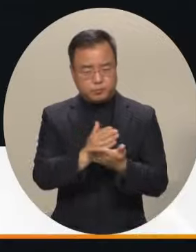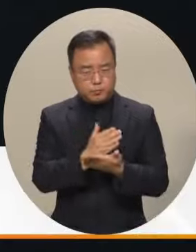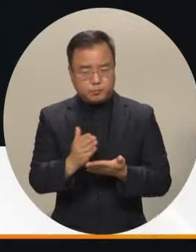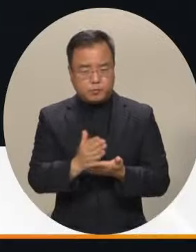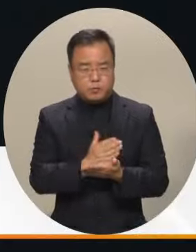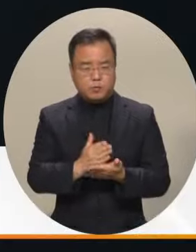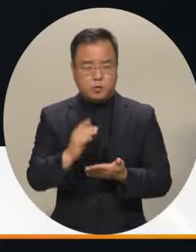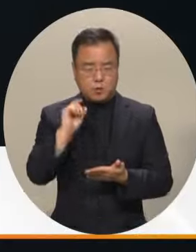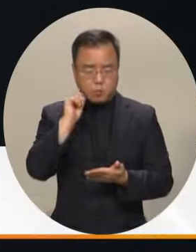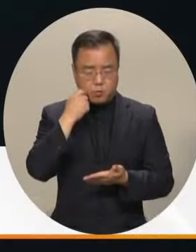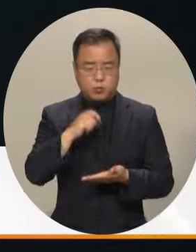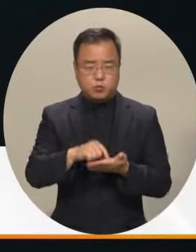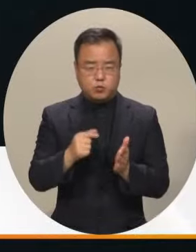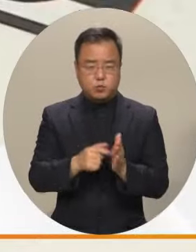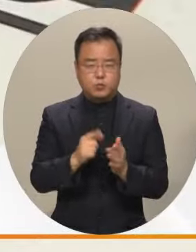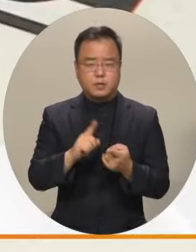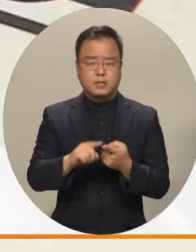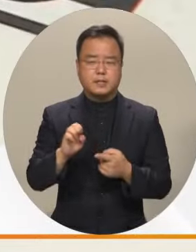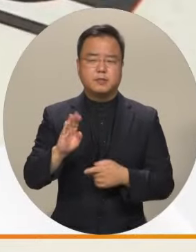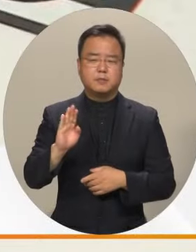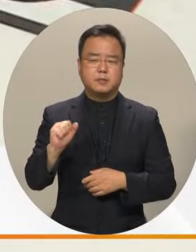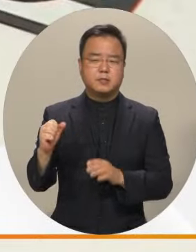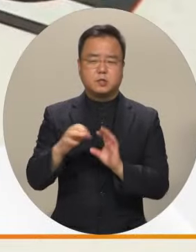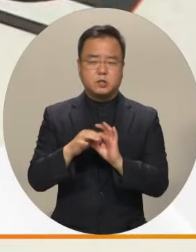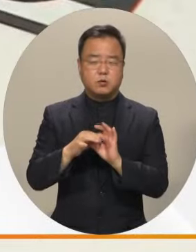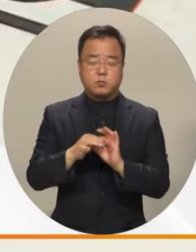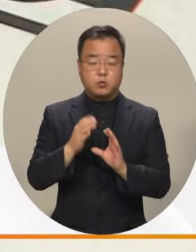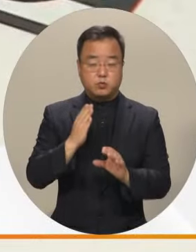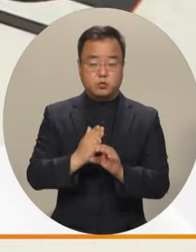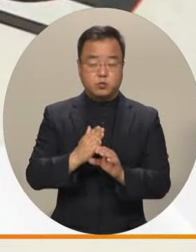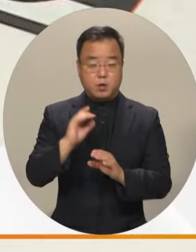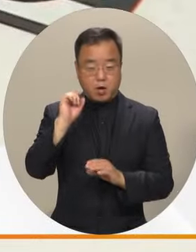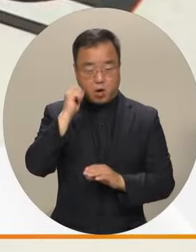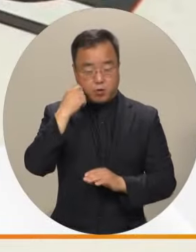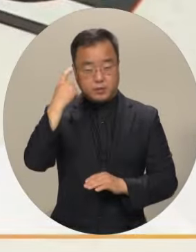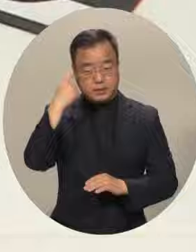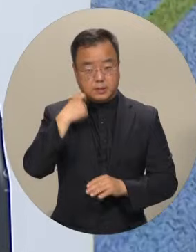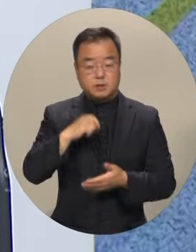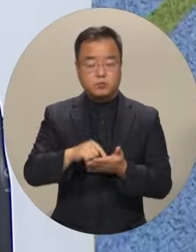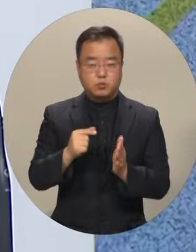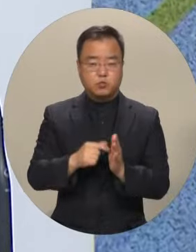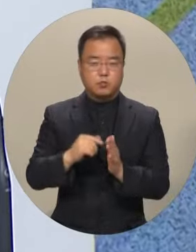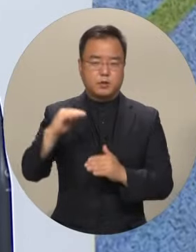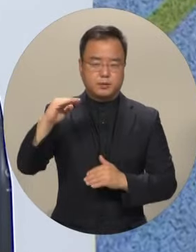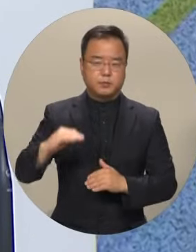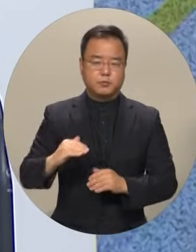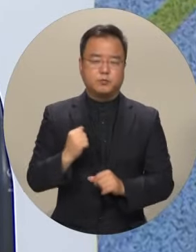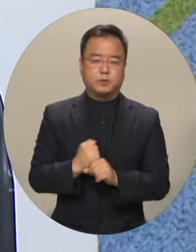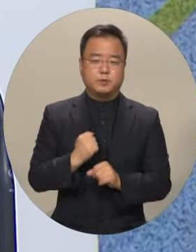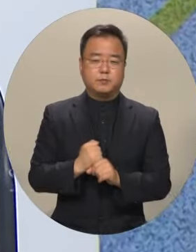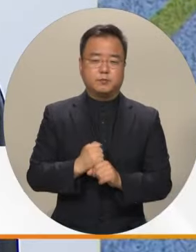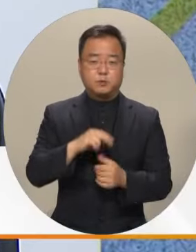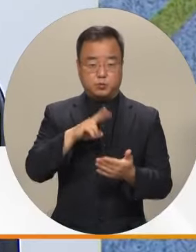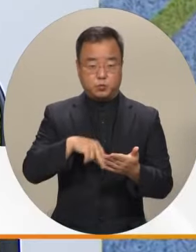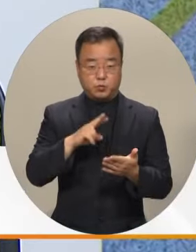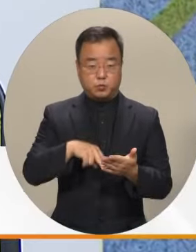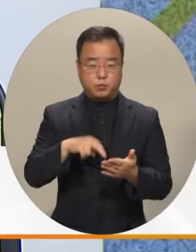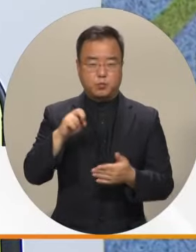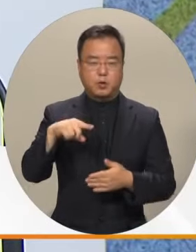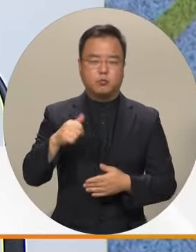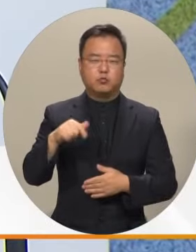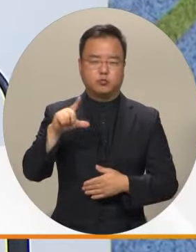EBS 교재와 연계가 이루어지면서 체감 난도를 낮췄다는 겁니다 독서와 문학 영역에서